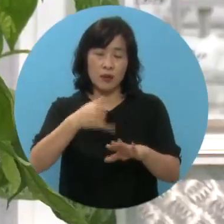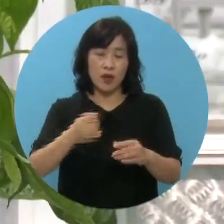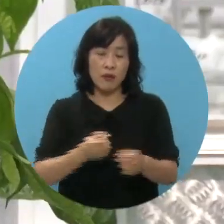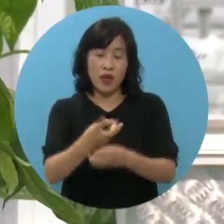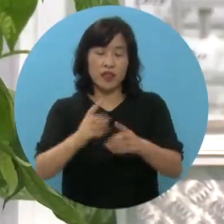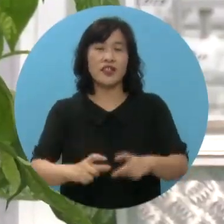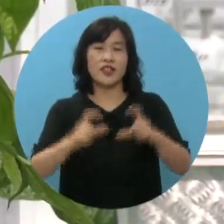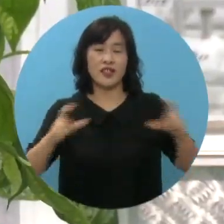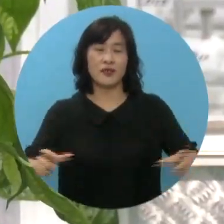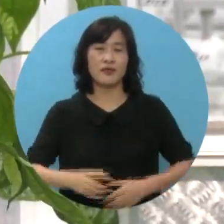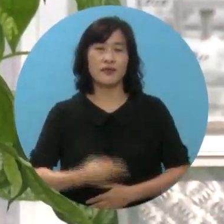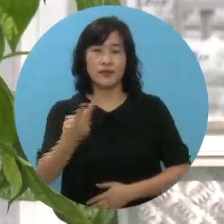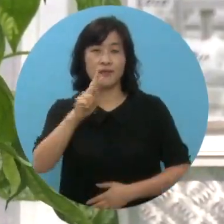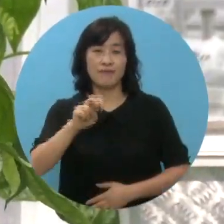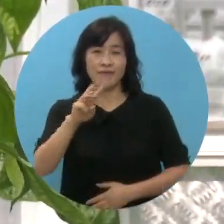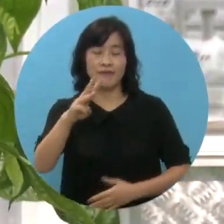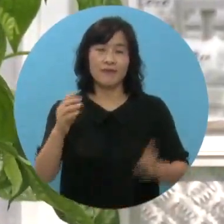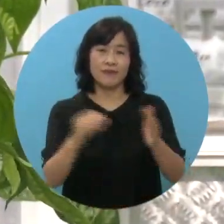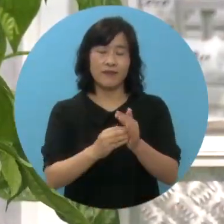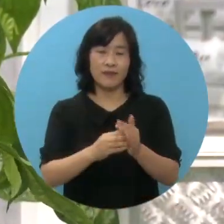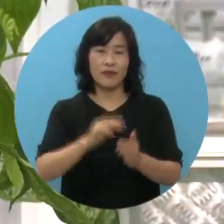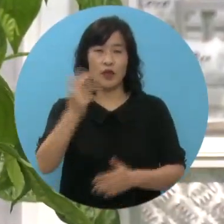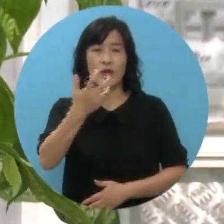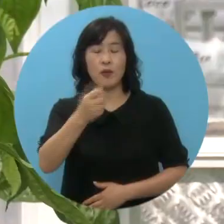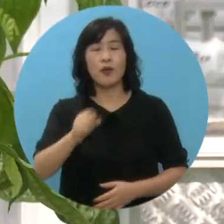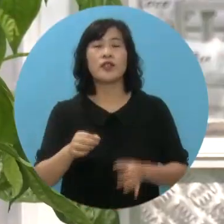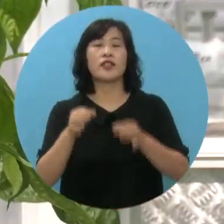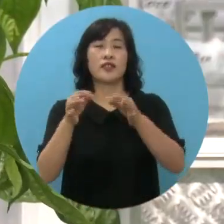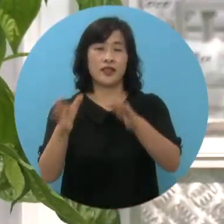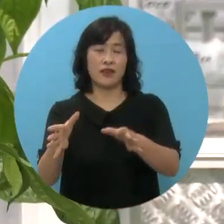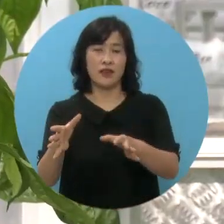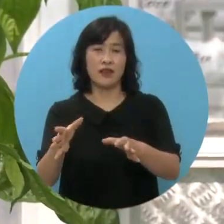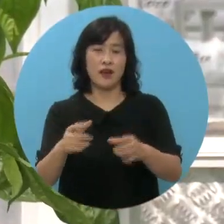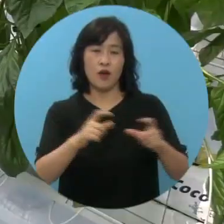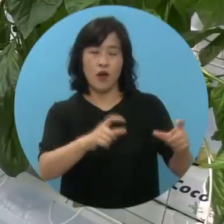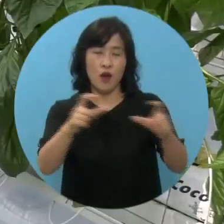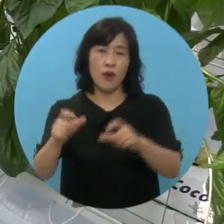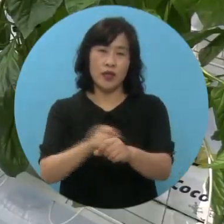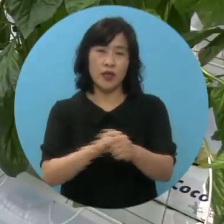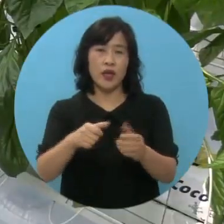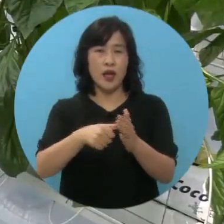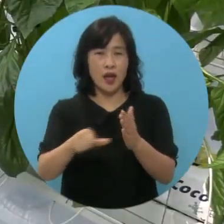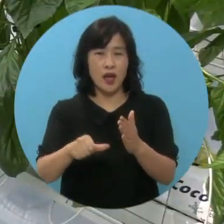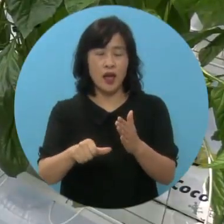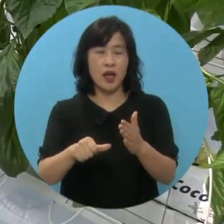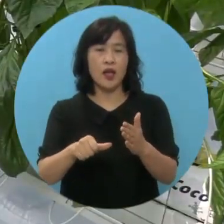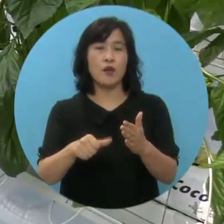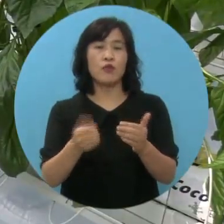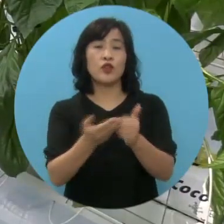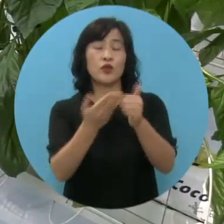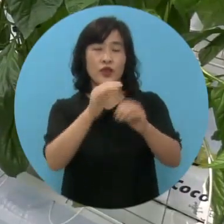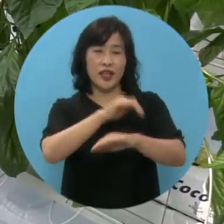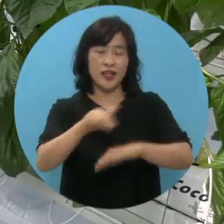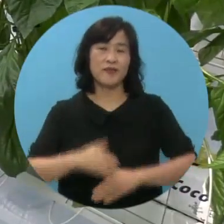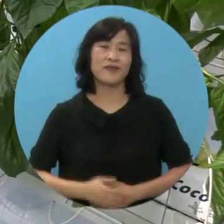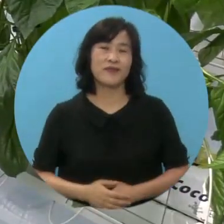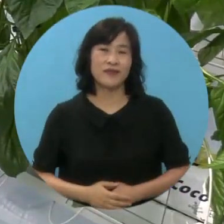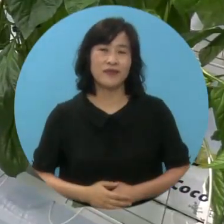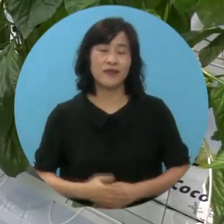했습니다. 오는 2023년까지 사업비 80억 원을 들여 권역별 특화 작목을 키워나갈